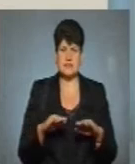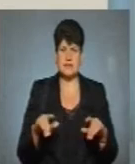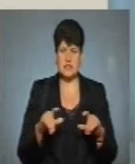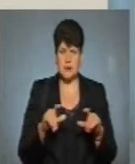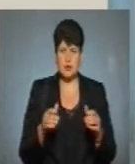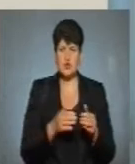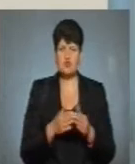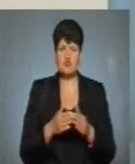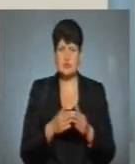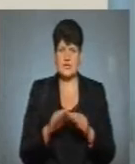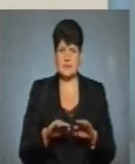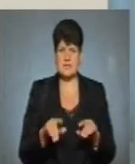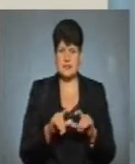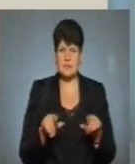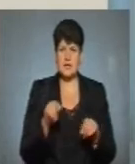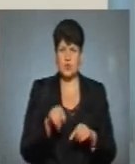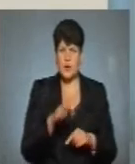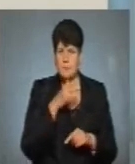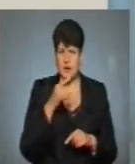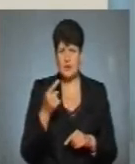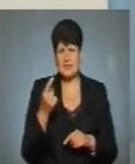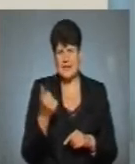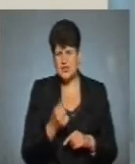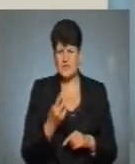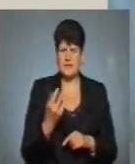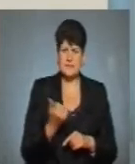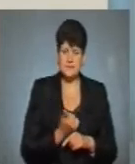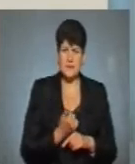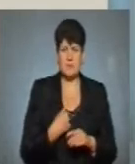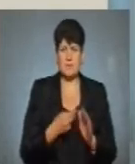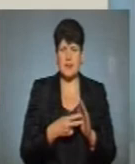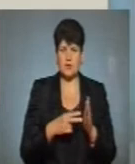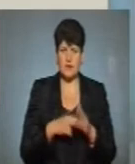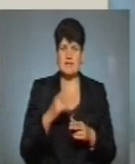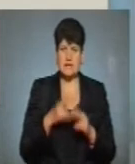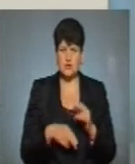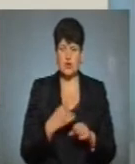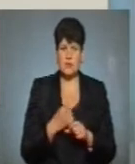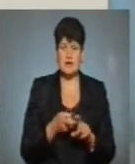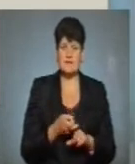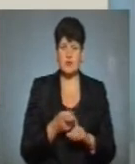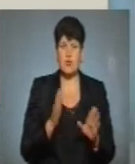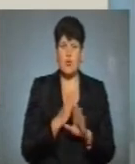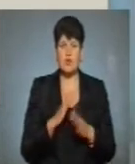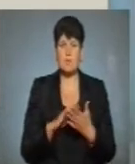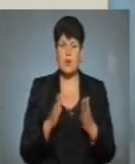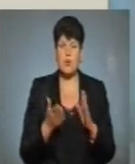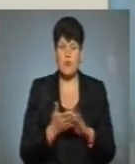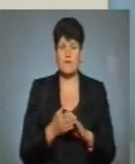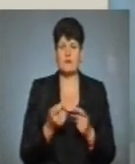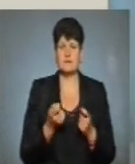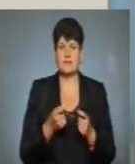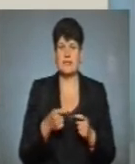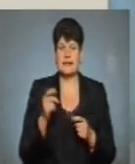сусідніми садками, і на той період тиждень-два. Ми планували взагалі завершити роботи, але в зв'язку з погодніми умовами, там тиждень-два